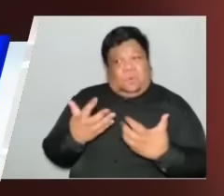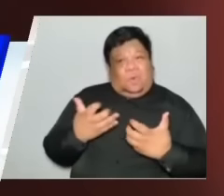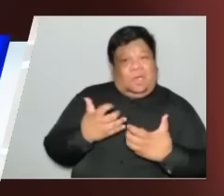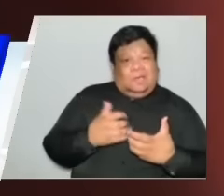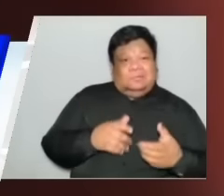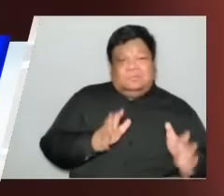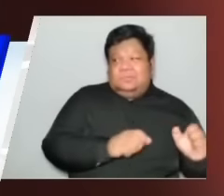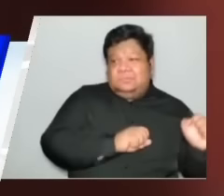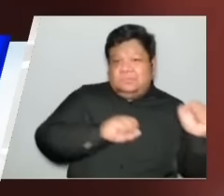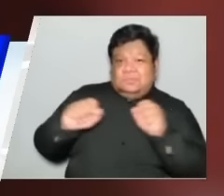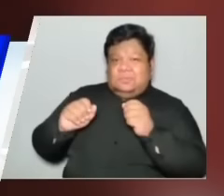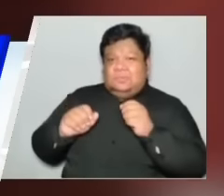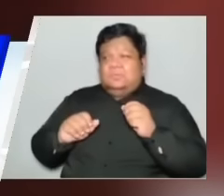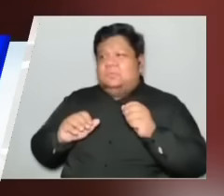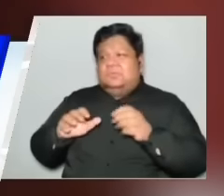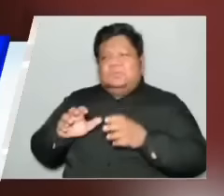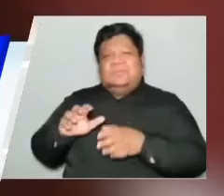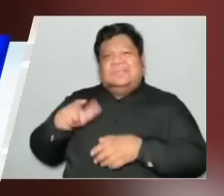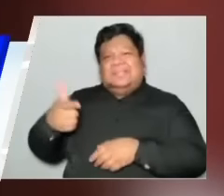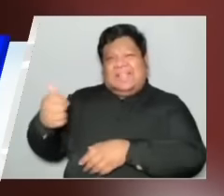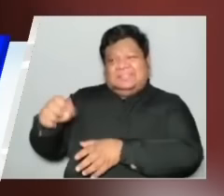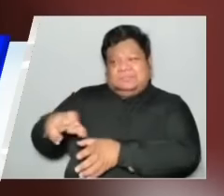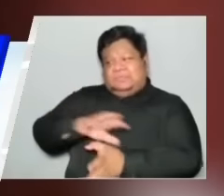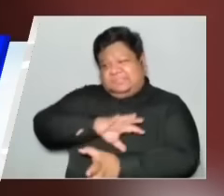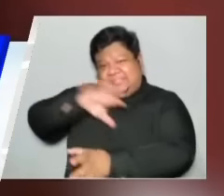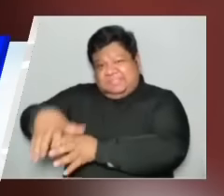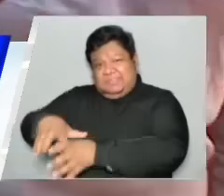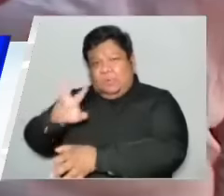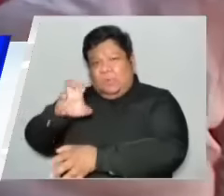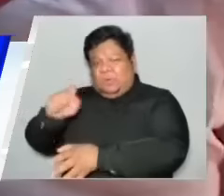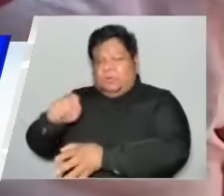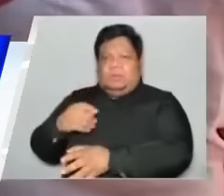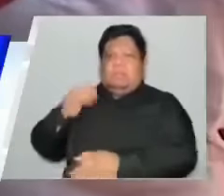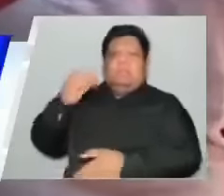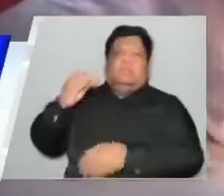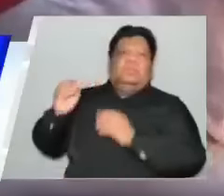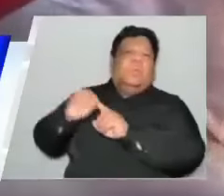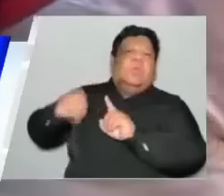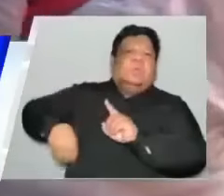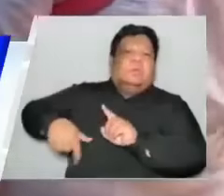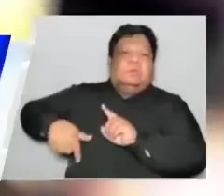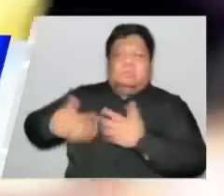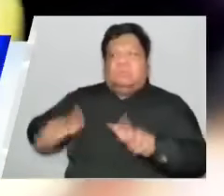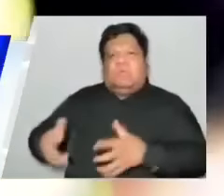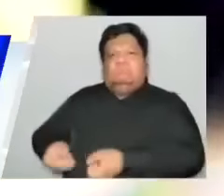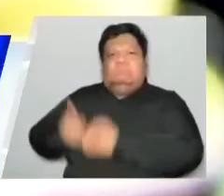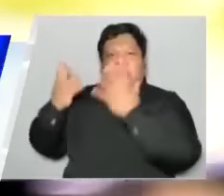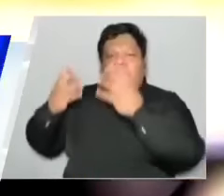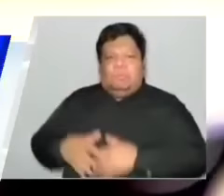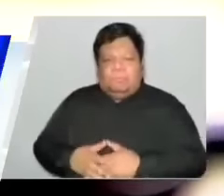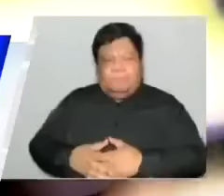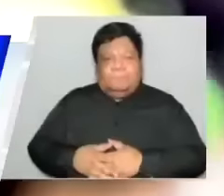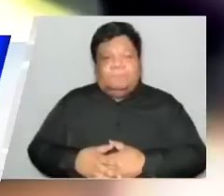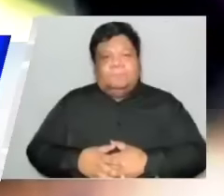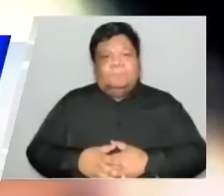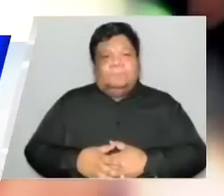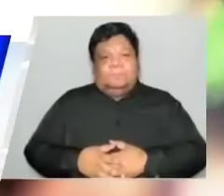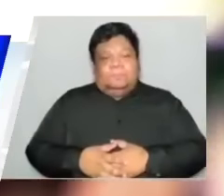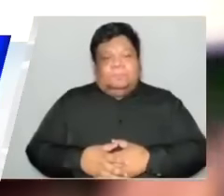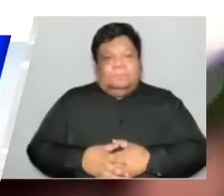yung LPG, huli na po. Mutik pa ako abutin ng putok. Bandang alas 11 ng umaga, nagsimula nang ilabas ang